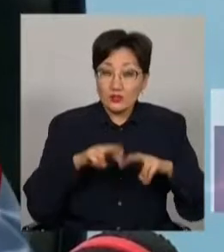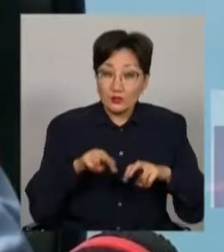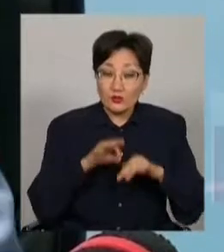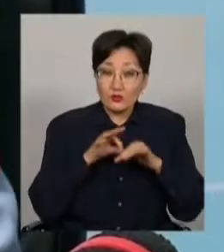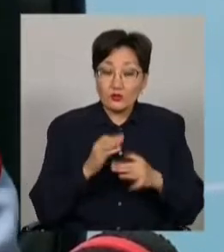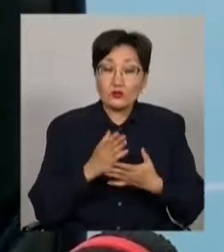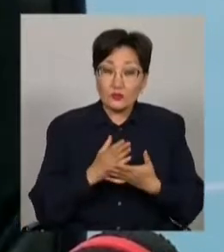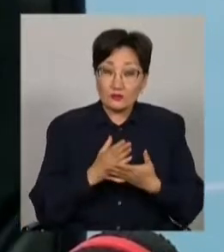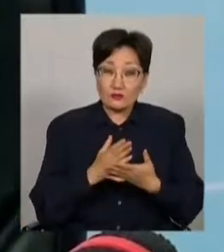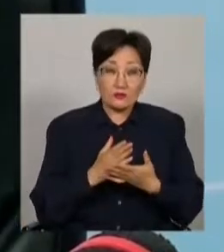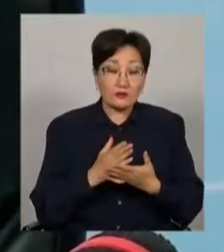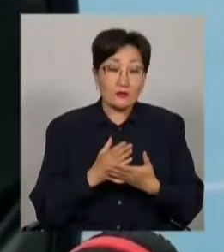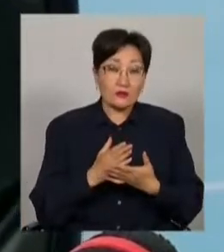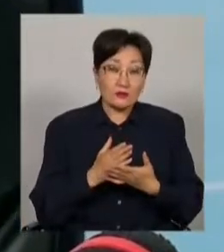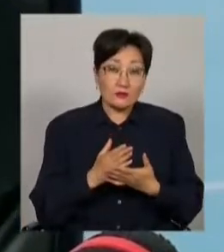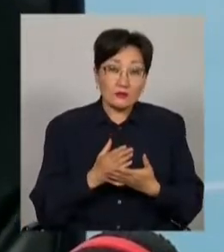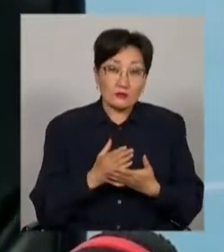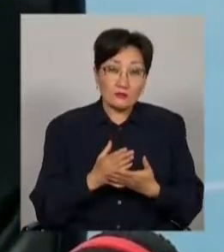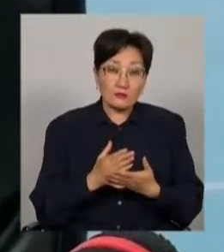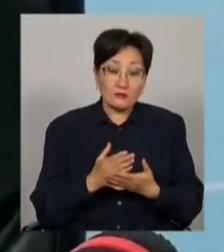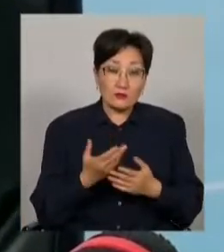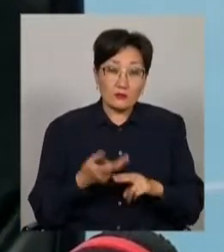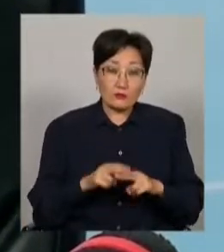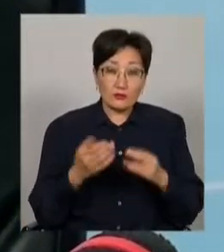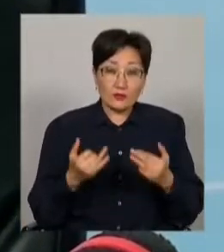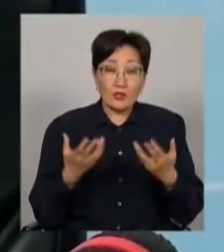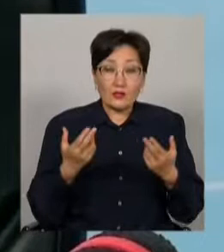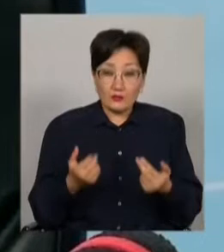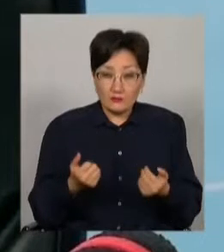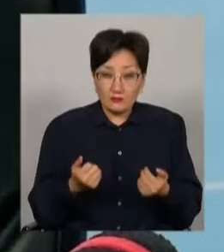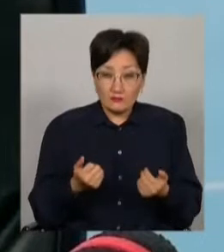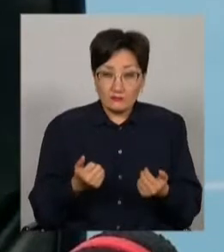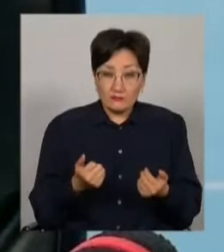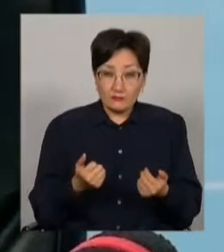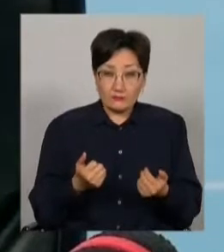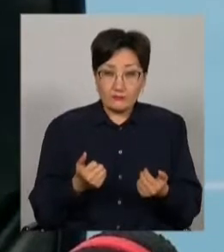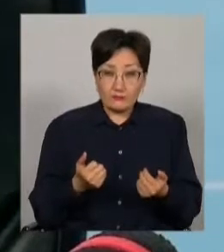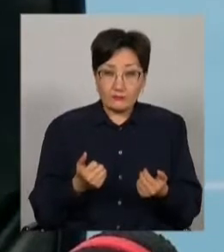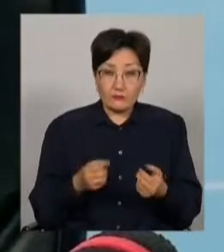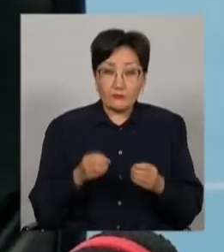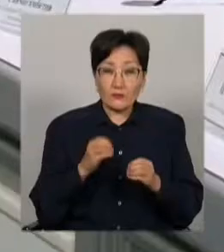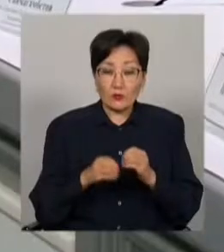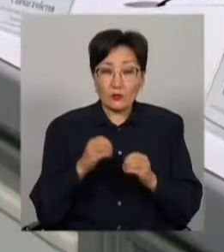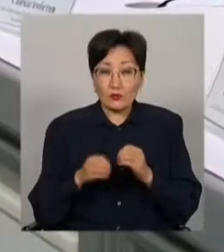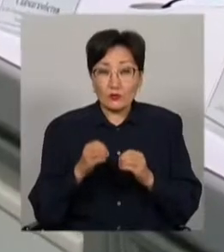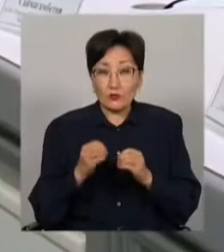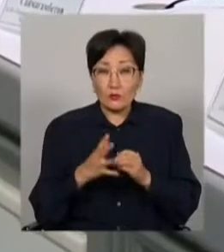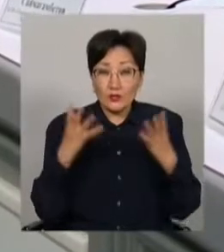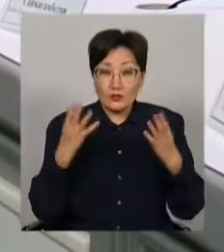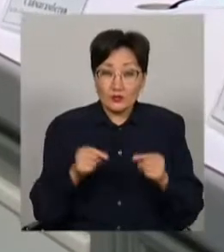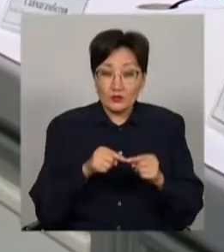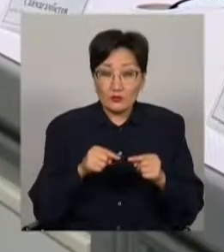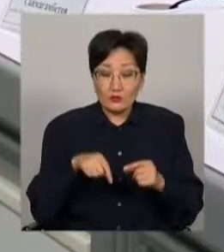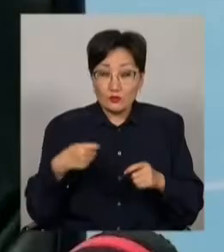белгіленіп жасалуда. Бұл енді әрине 10-15 күнге созылатын жұмыс